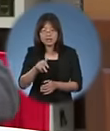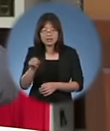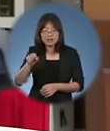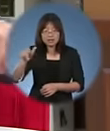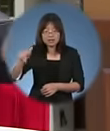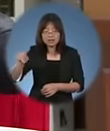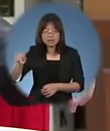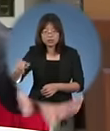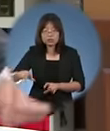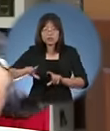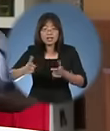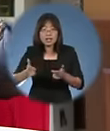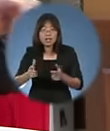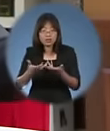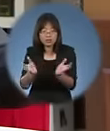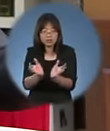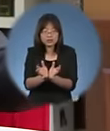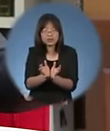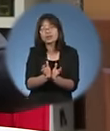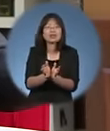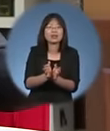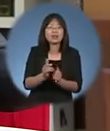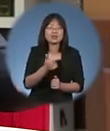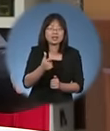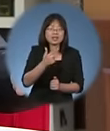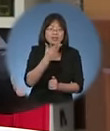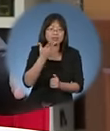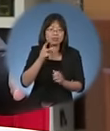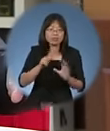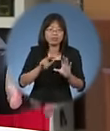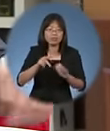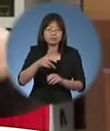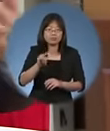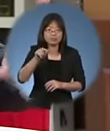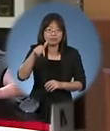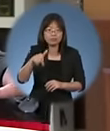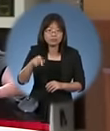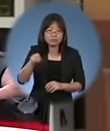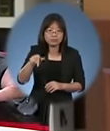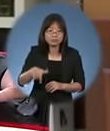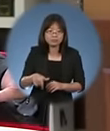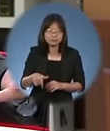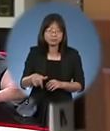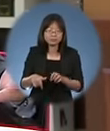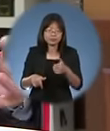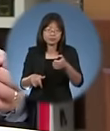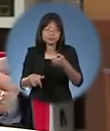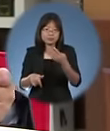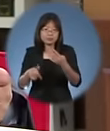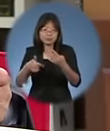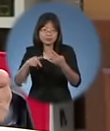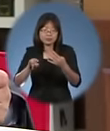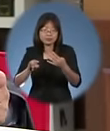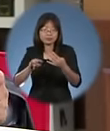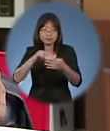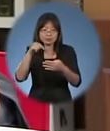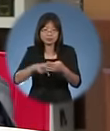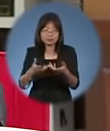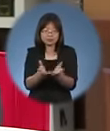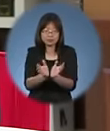아니더라도 공동체, 대형 제국. 그러면은 쉬운 네 개의 그 공동체가 있지 않습니까? 그렇죠. 그러다